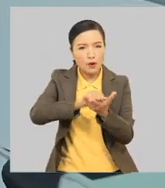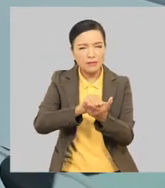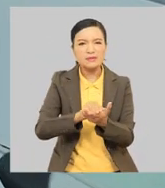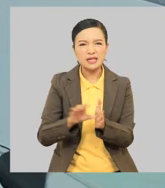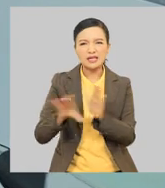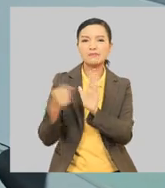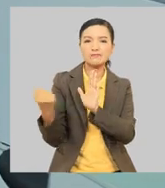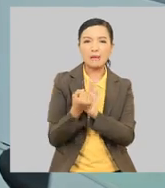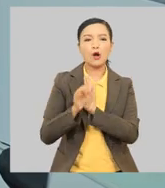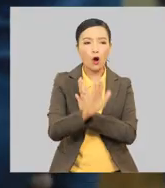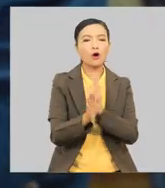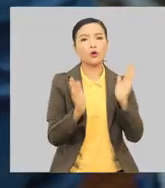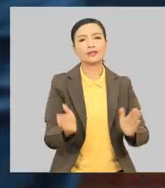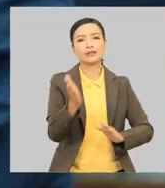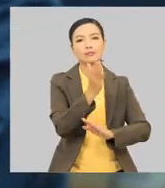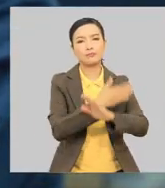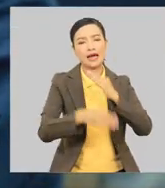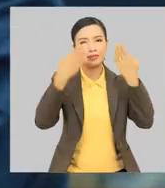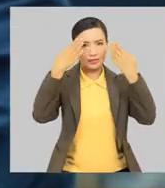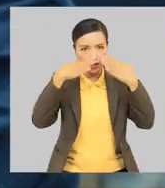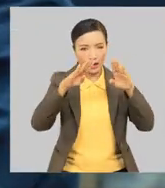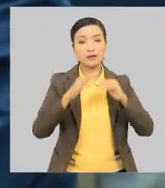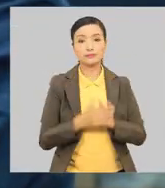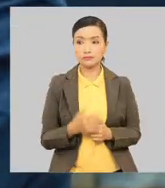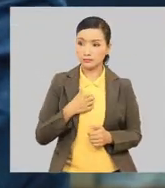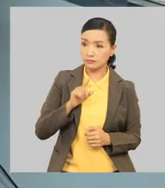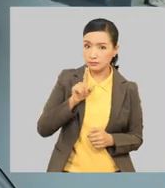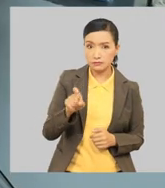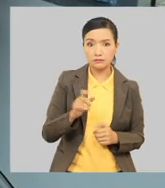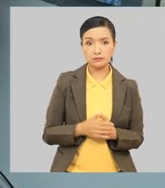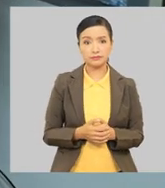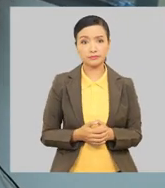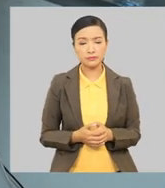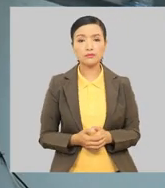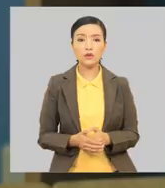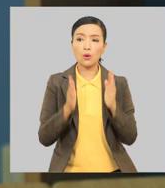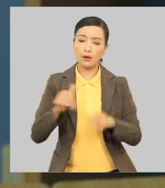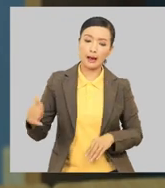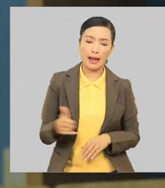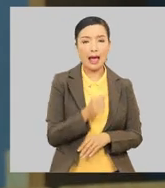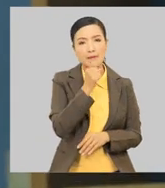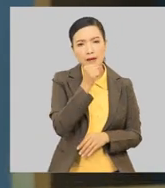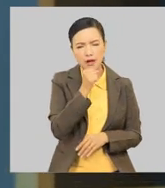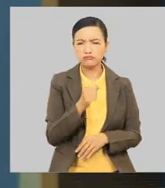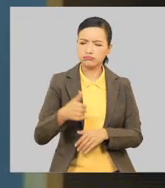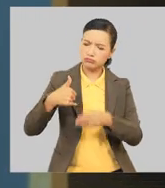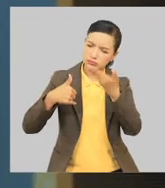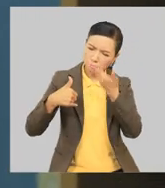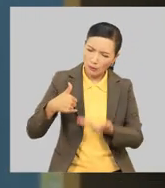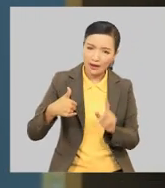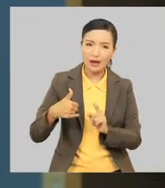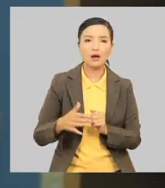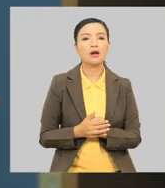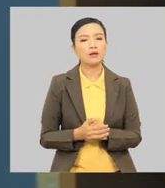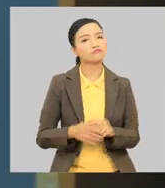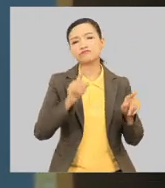ขสิทธิ์ของผู้พิการทางสายตา ผมขออนุญาตถามหน่อยนะครับคุณสมบัติของคนที่จะมาลงเสียงเนี่ยเขาจะต้องอย่างไรบ้าง โ